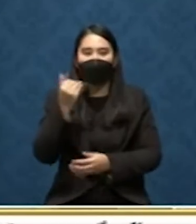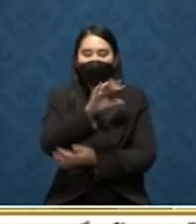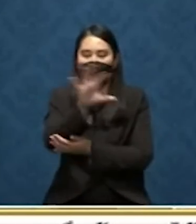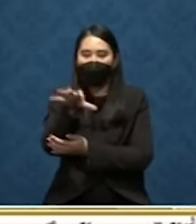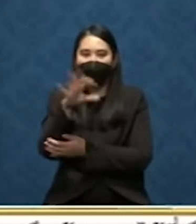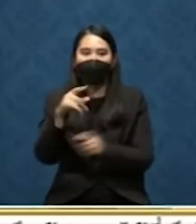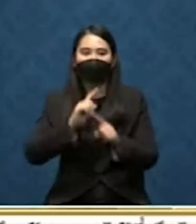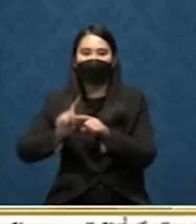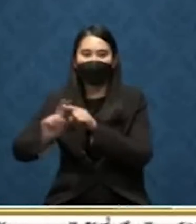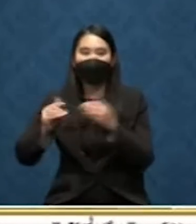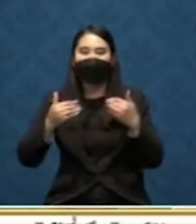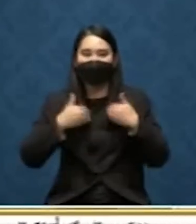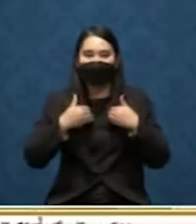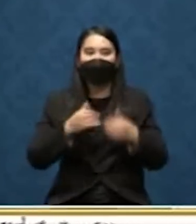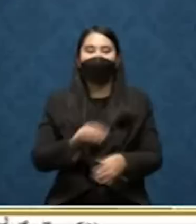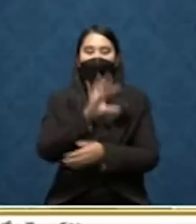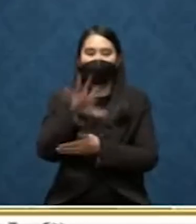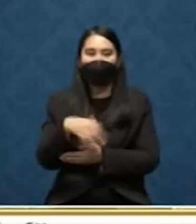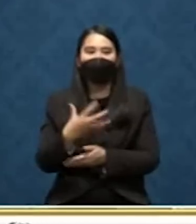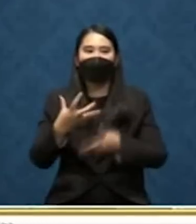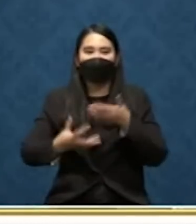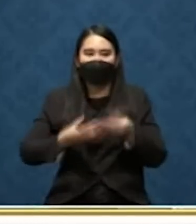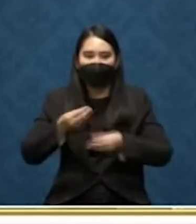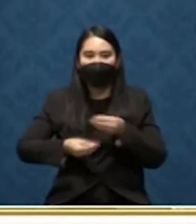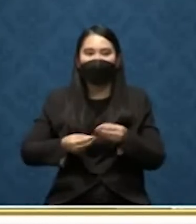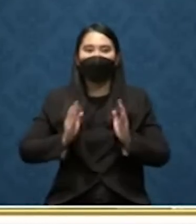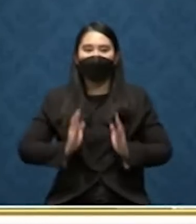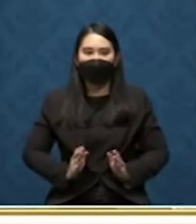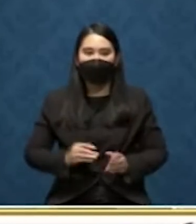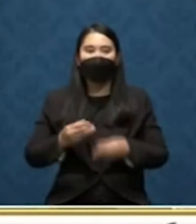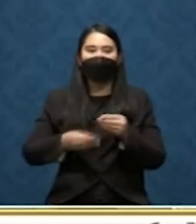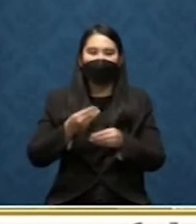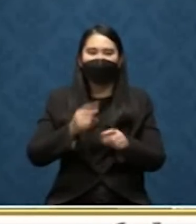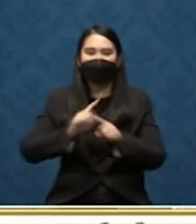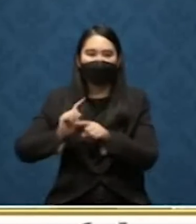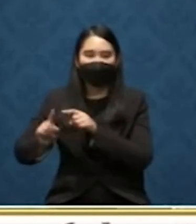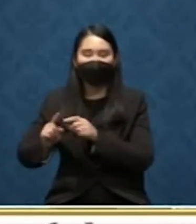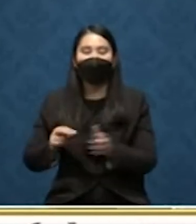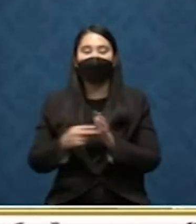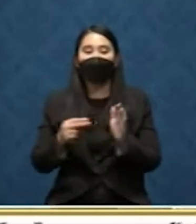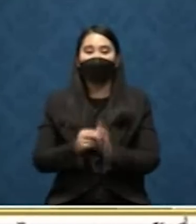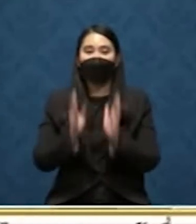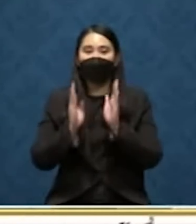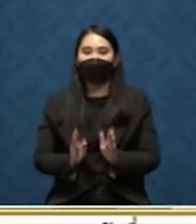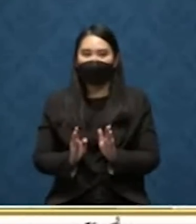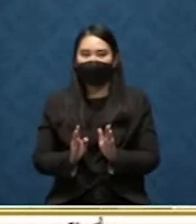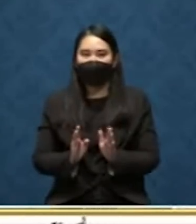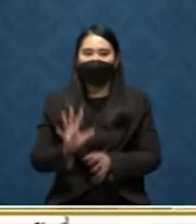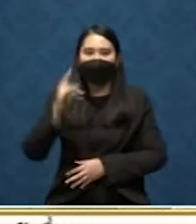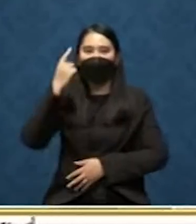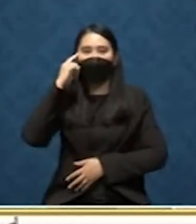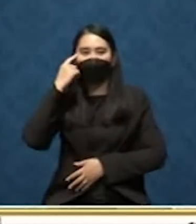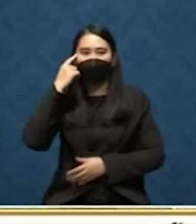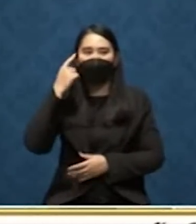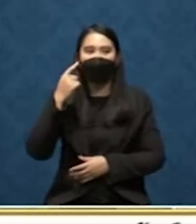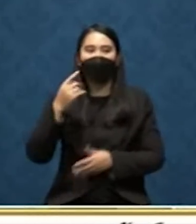่าง ๆ สารพัติ หลอกลวงไปข้าประเวนี ข้าอาptyวะผู้ที่ตกเป็นถือของกลมอาจย